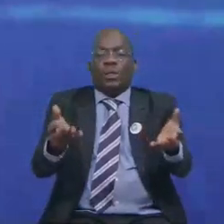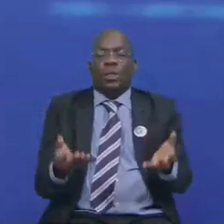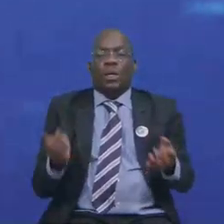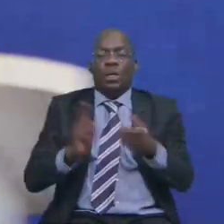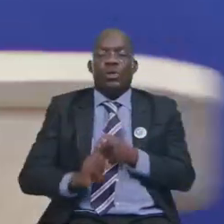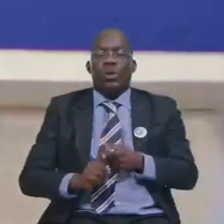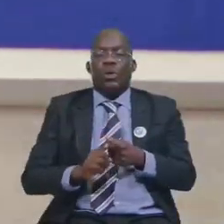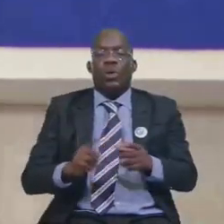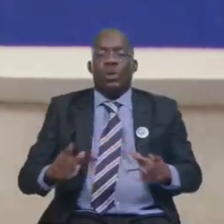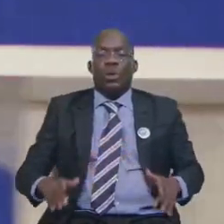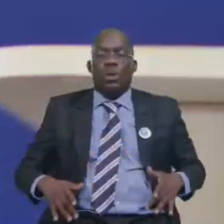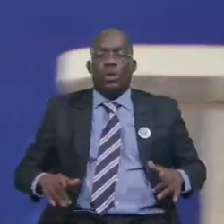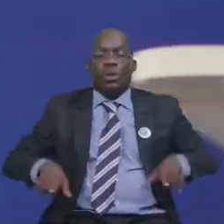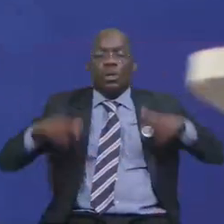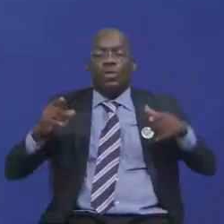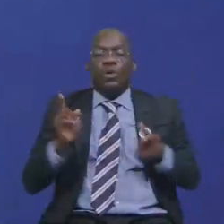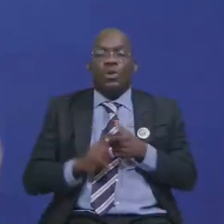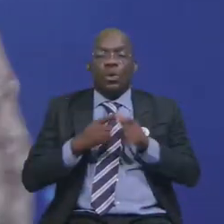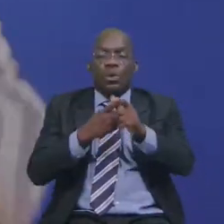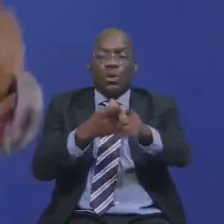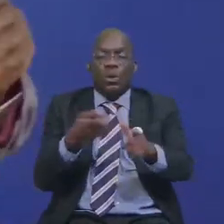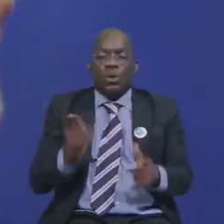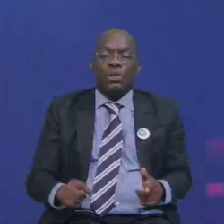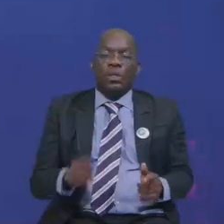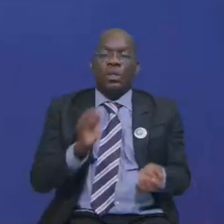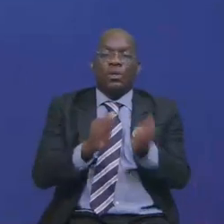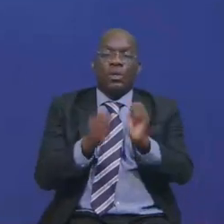dans la course qui est devant toi